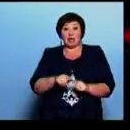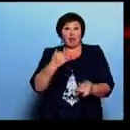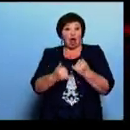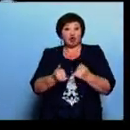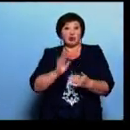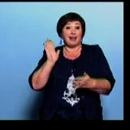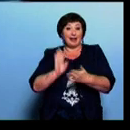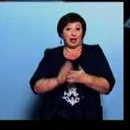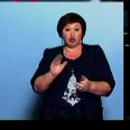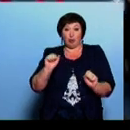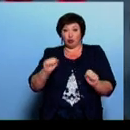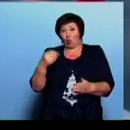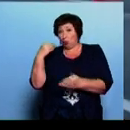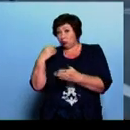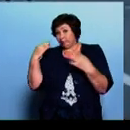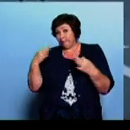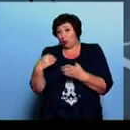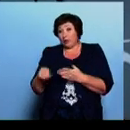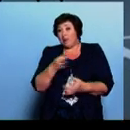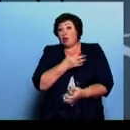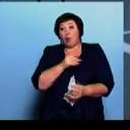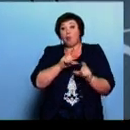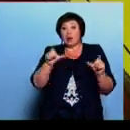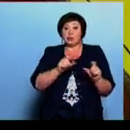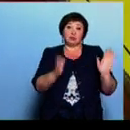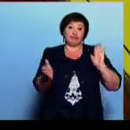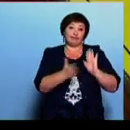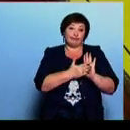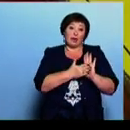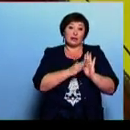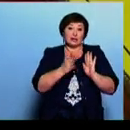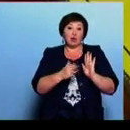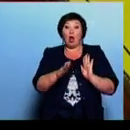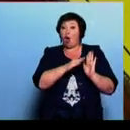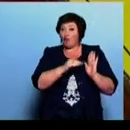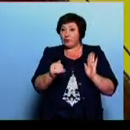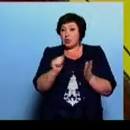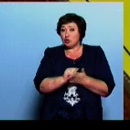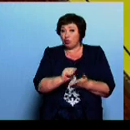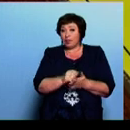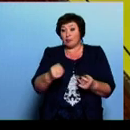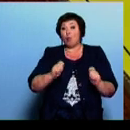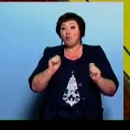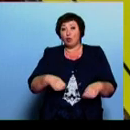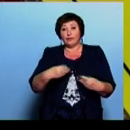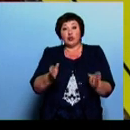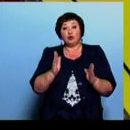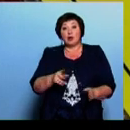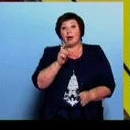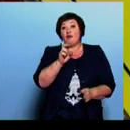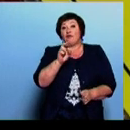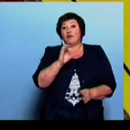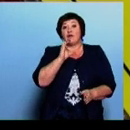которую можно было свободно купить в любом магазине и повесить на стекло, а официальный документ. Его могут выдать только в бюро